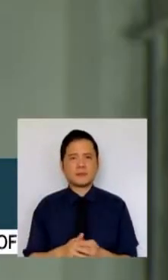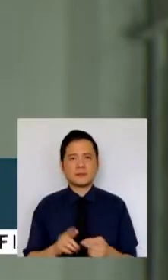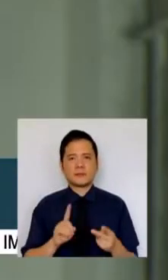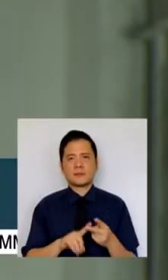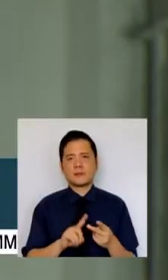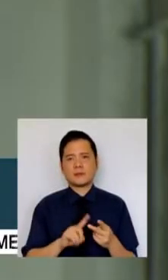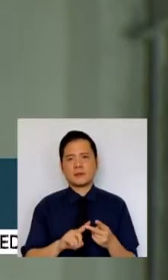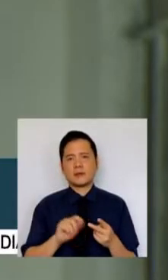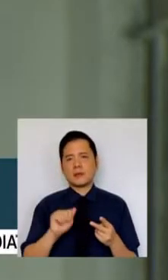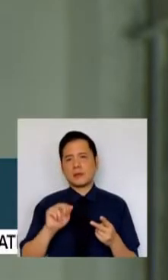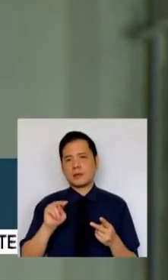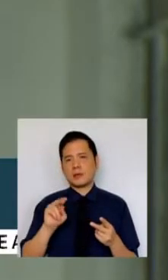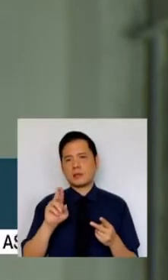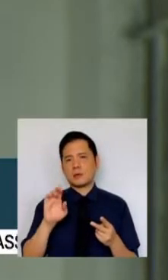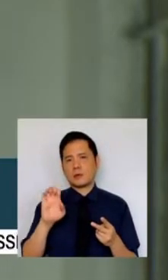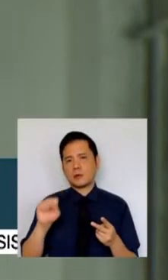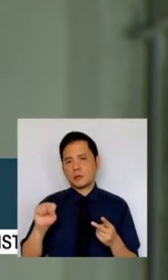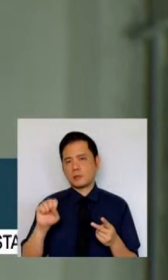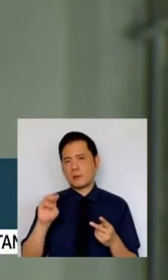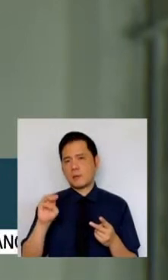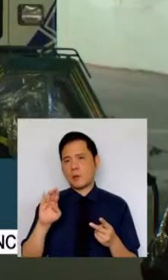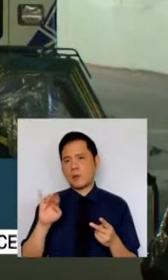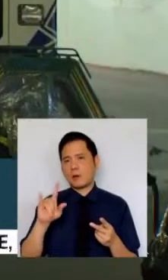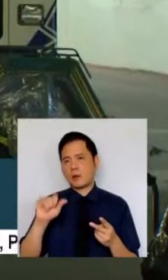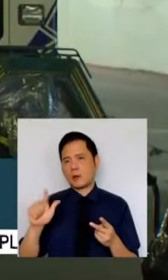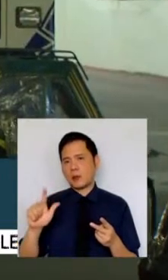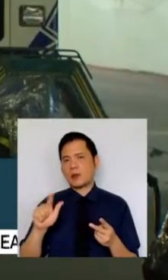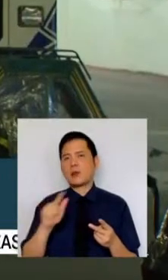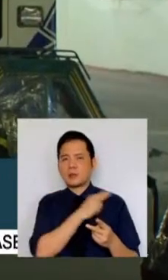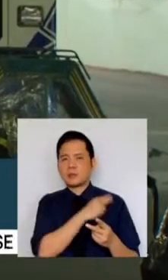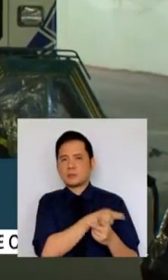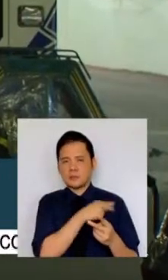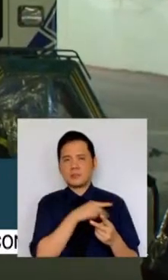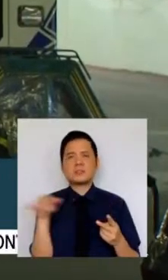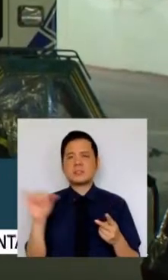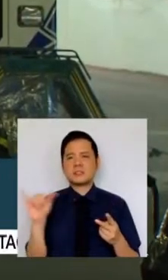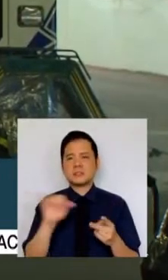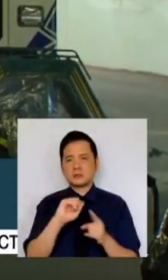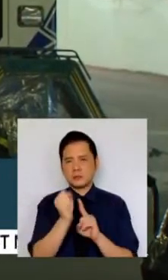faces a similar dilemma due to the number of employees stricken with COVID.